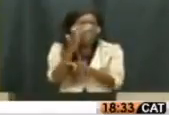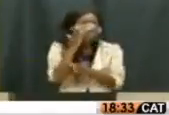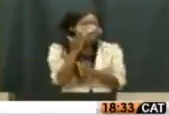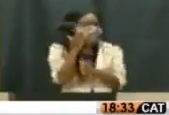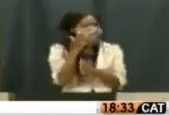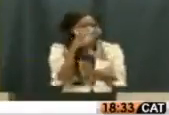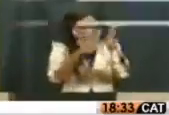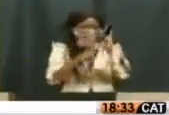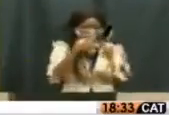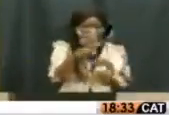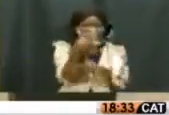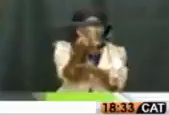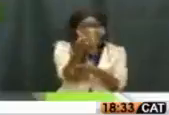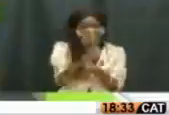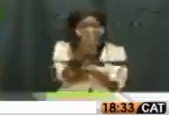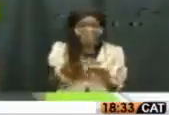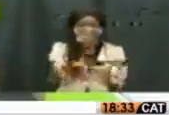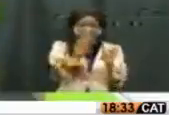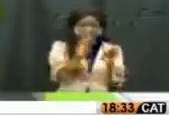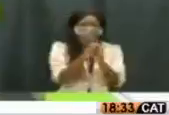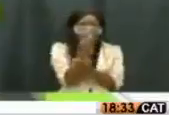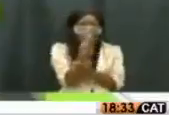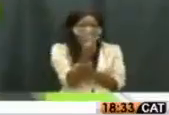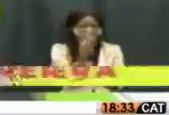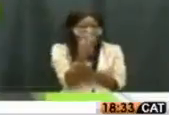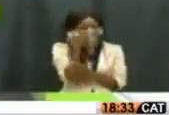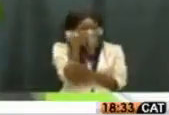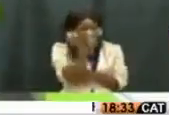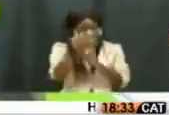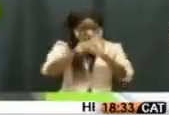Malawi itakhudidwa ife anayisi